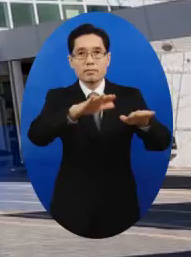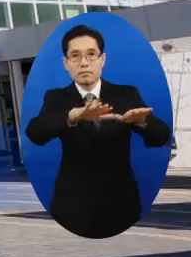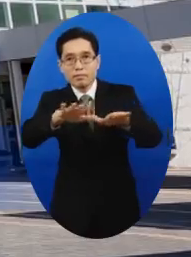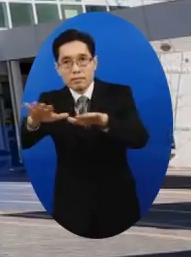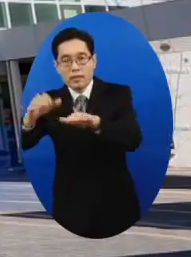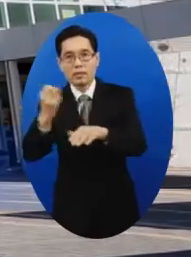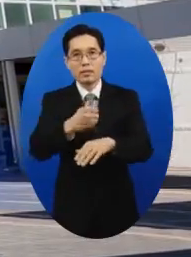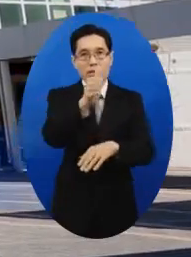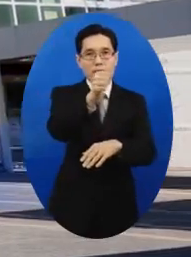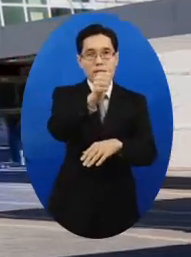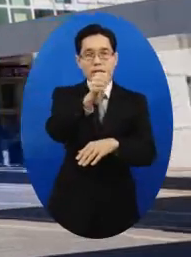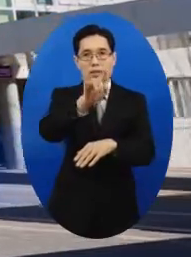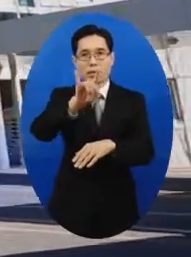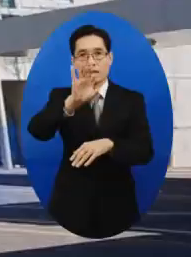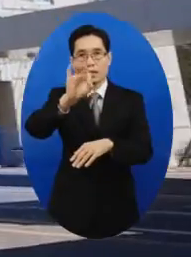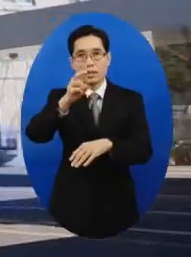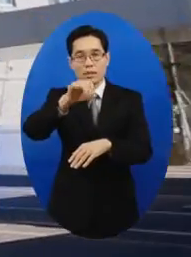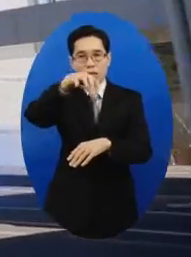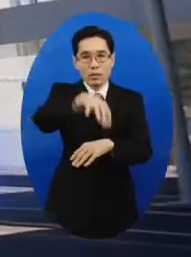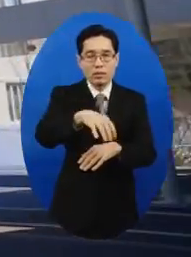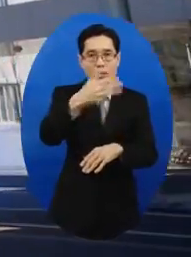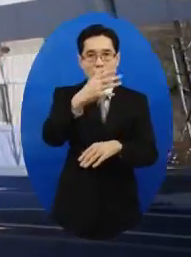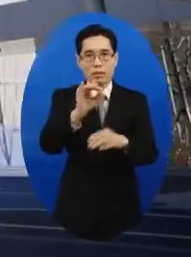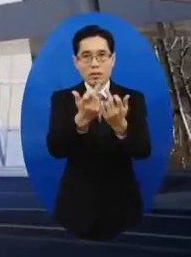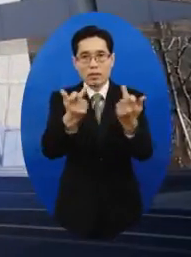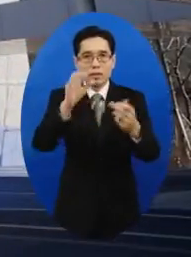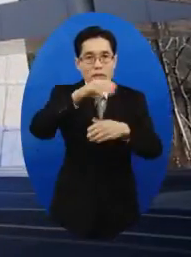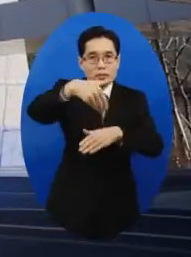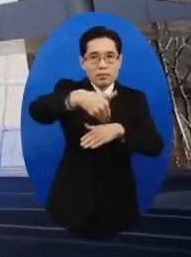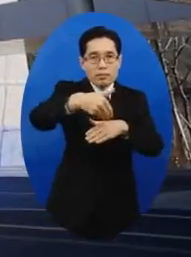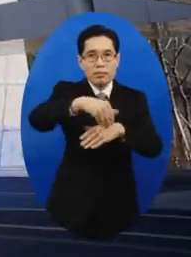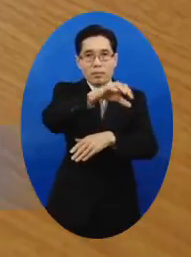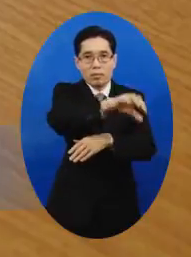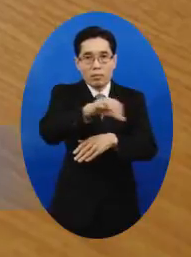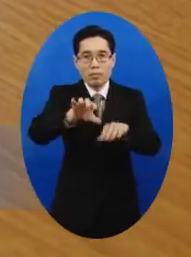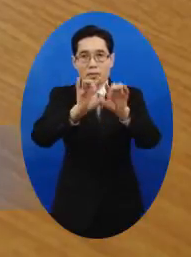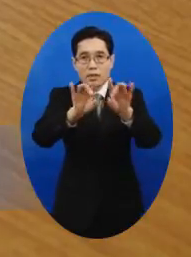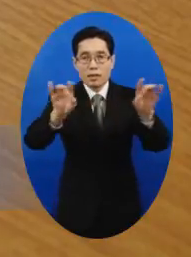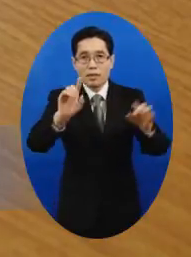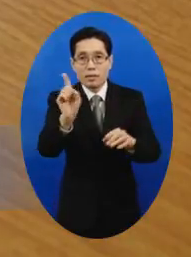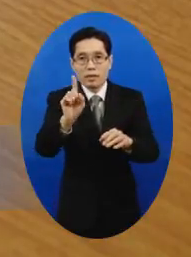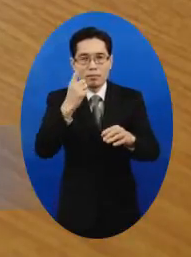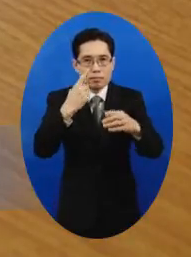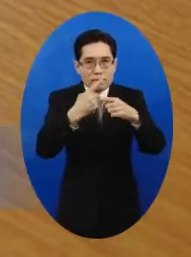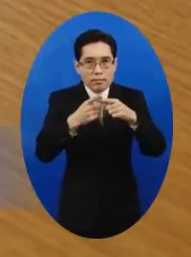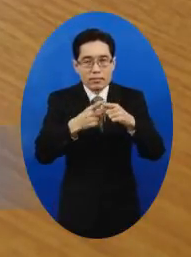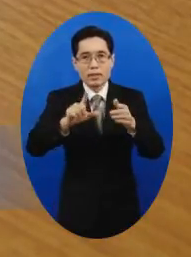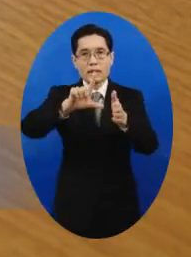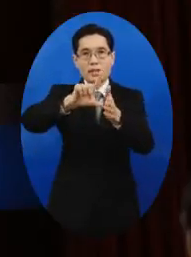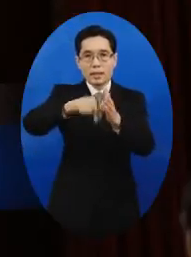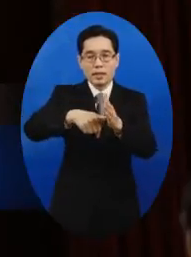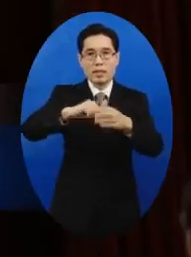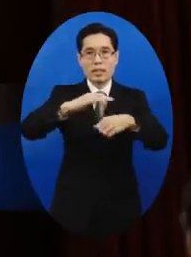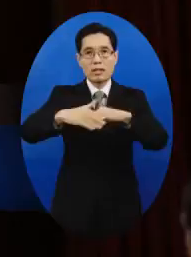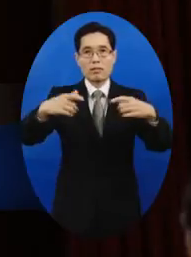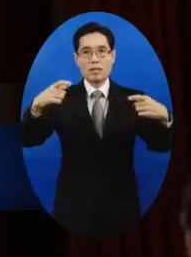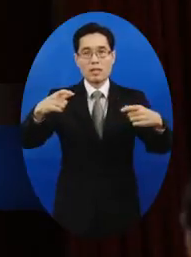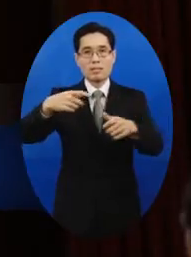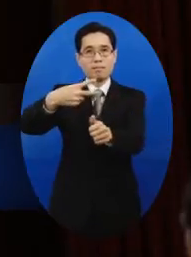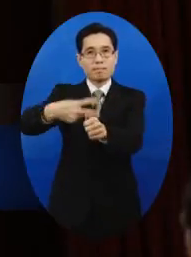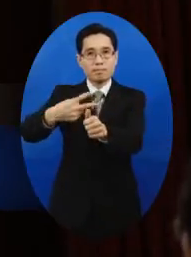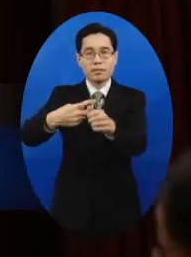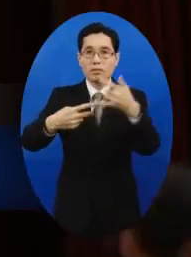낙동강 수렴 원 팔공산 수련원에서 각각 실시된 사전 안전 영양 평가에는 대구지역